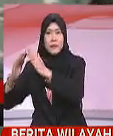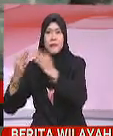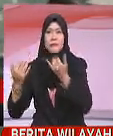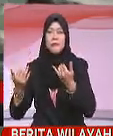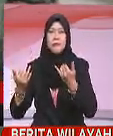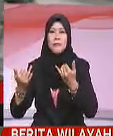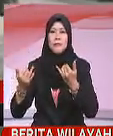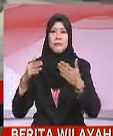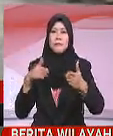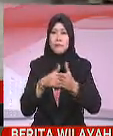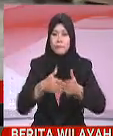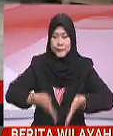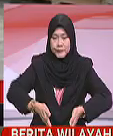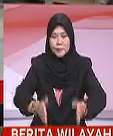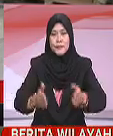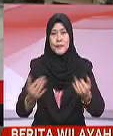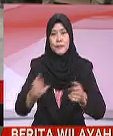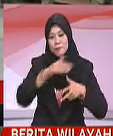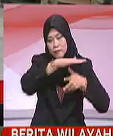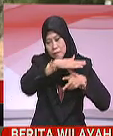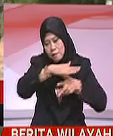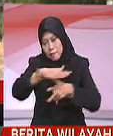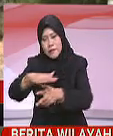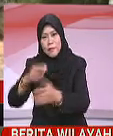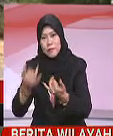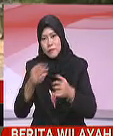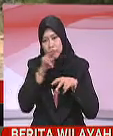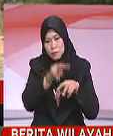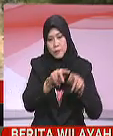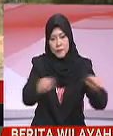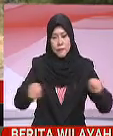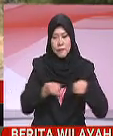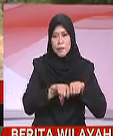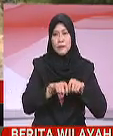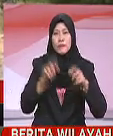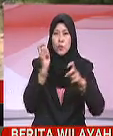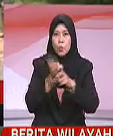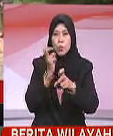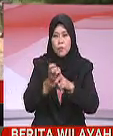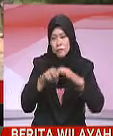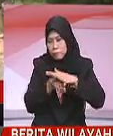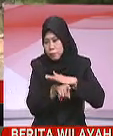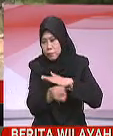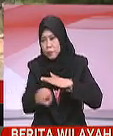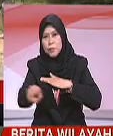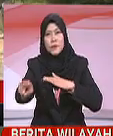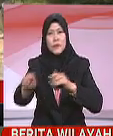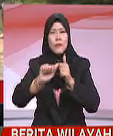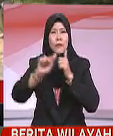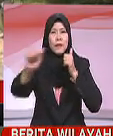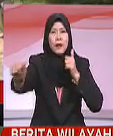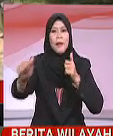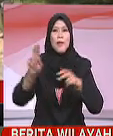perjalanan. Tambahnya, drone digunakan terutama untuk pergi ke lokasi-lokasi yang sukar dimasuki disebabkan jarak yang